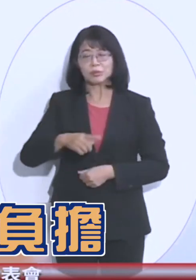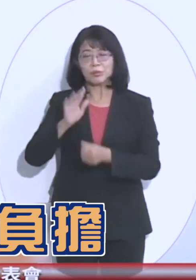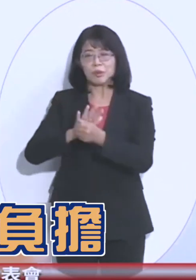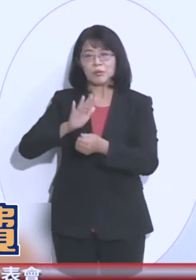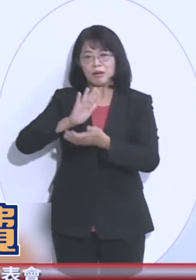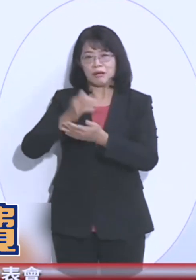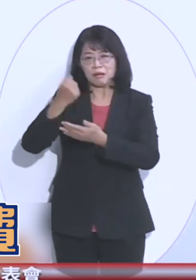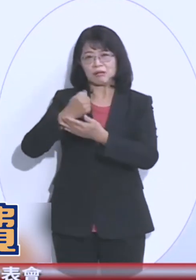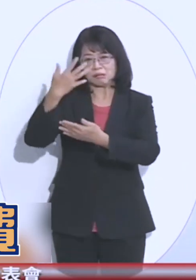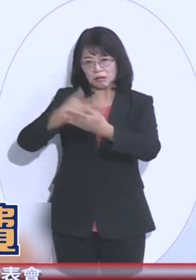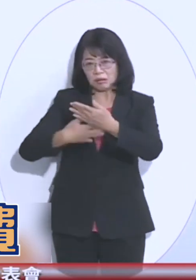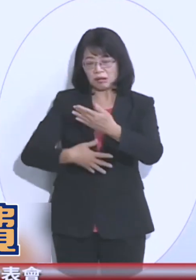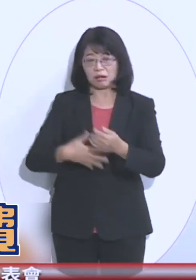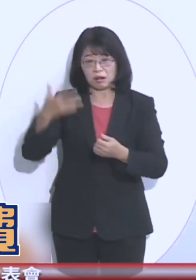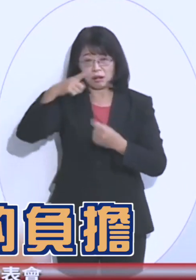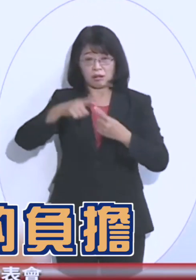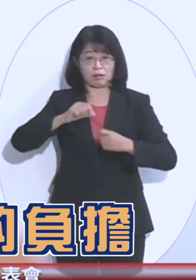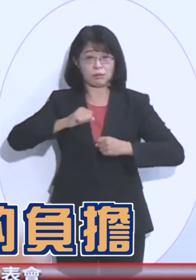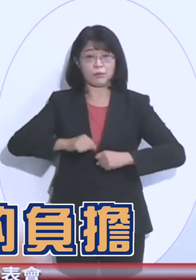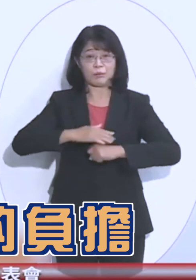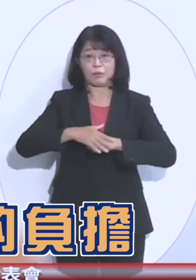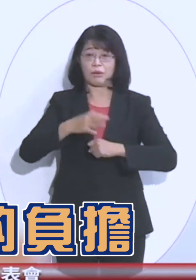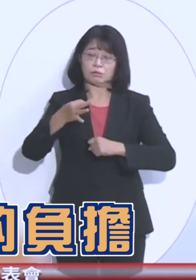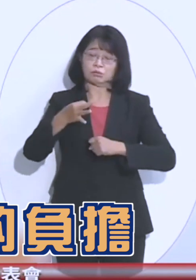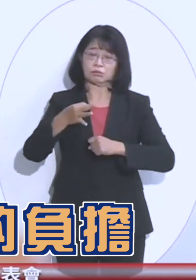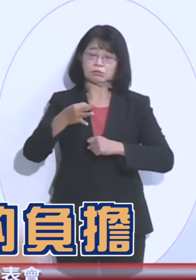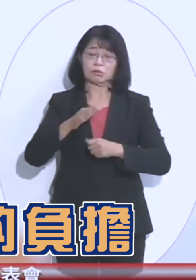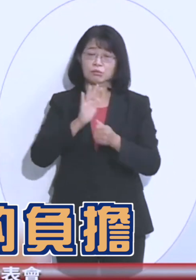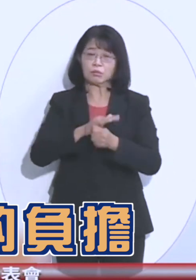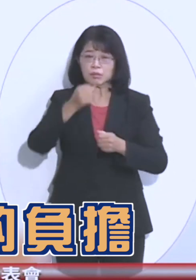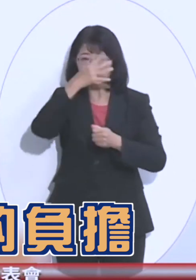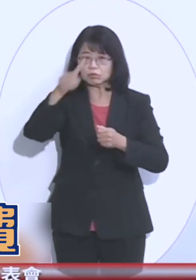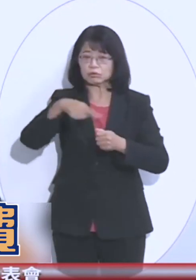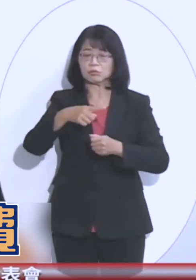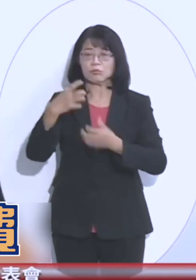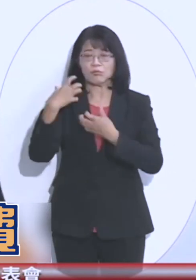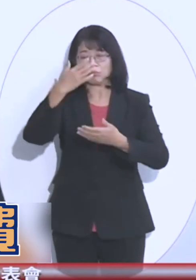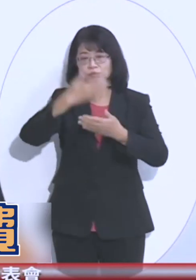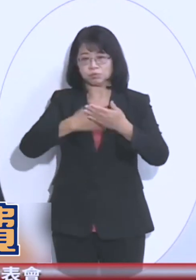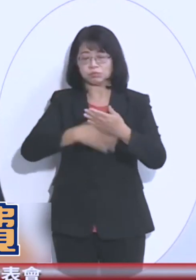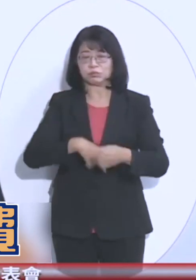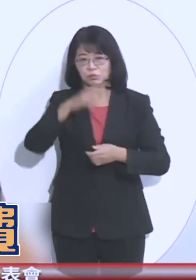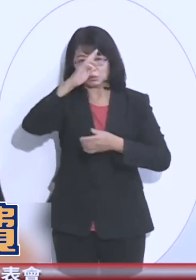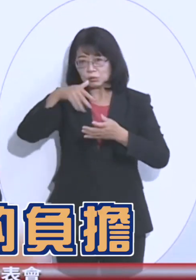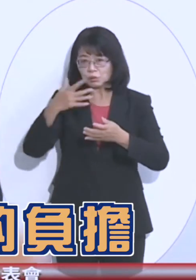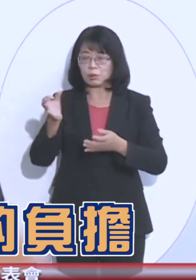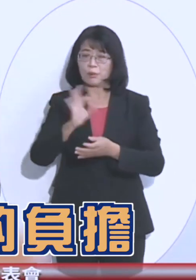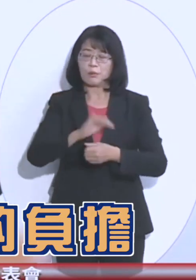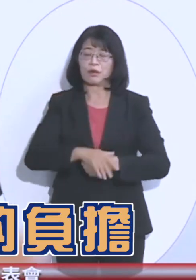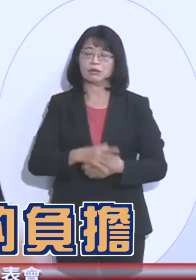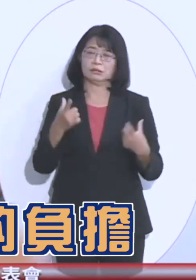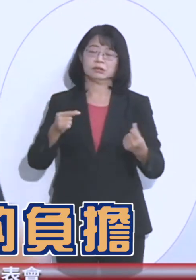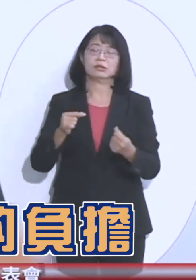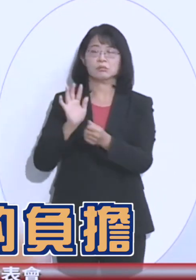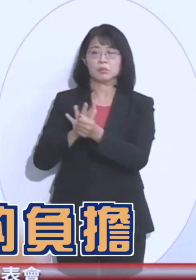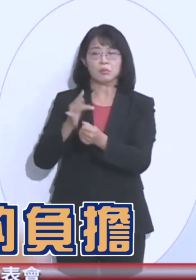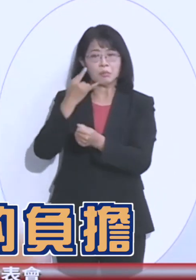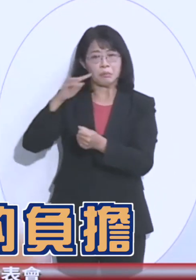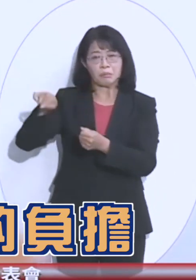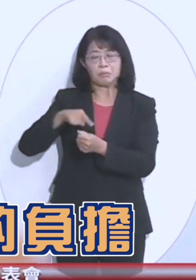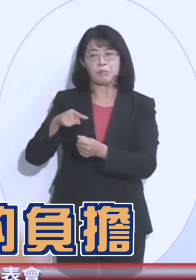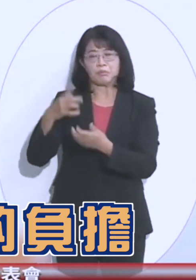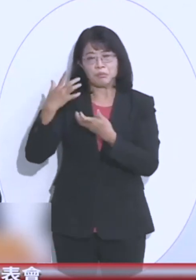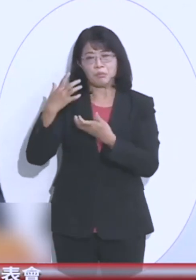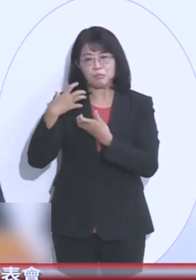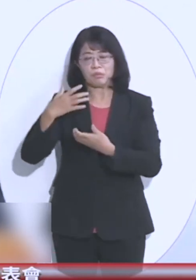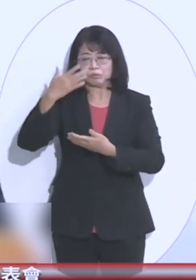担，老人健保免费，嘛是减轻少年人的负担。营养午餐免费，嘛是减轻少年人的负